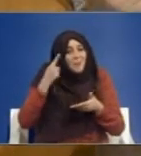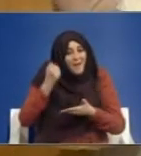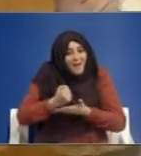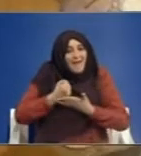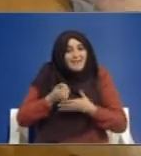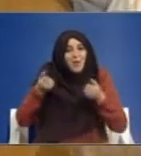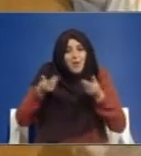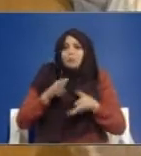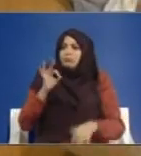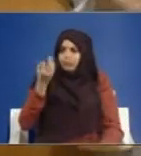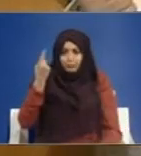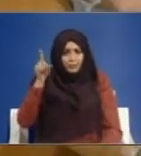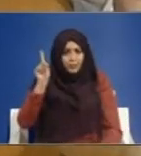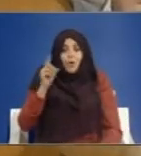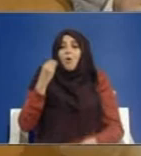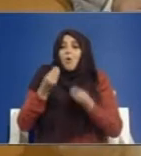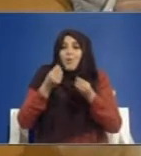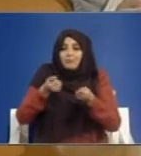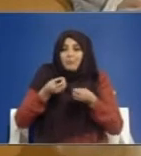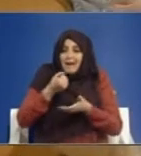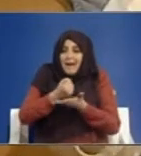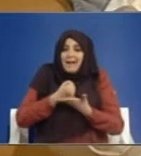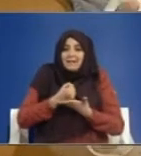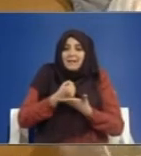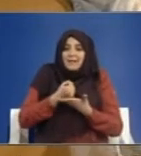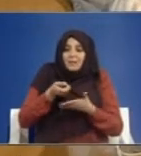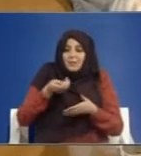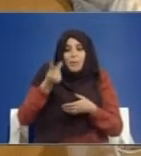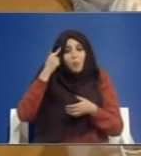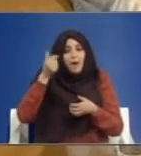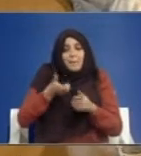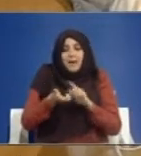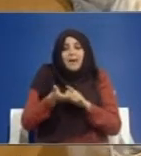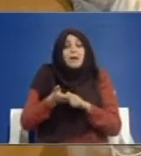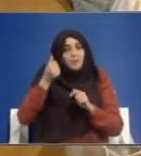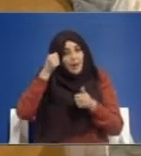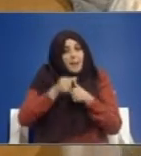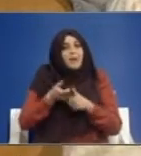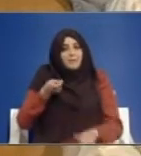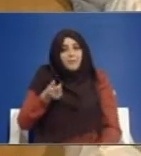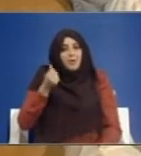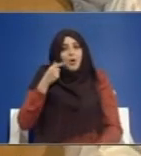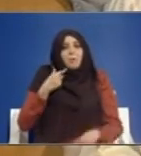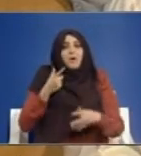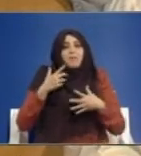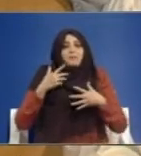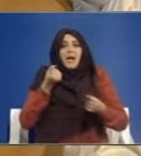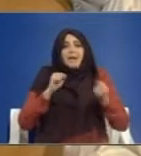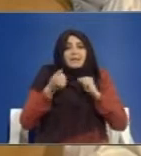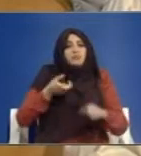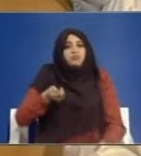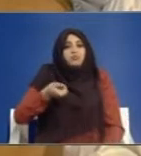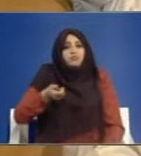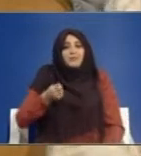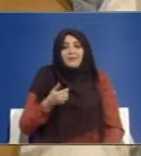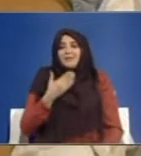الحساب فهذا جائز، أو يستعين بها على أساس أنها مذكر، معنى يكون عنده السبحة يكون عنده نشاط أكثر فهو جائز ولا